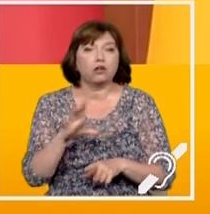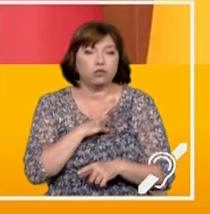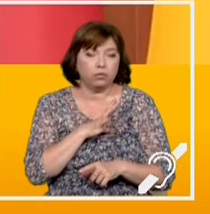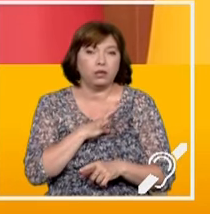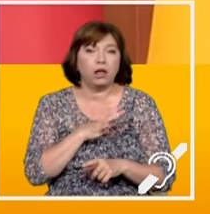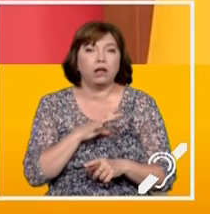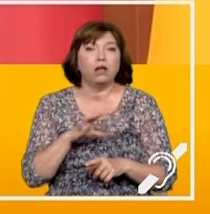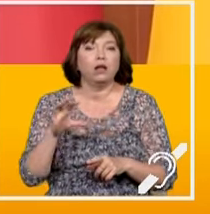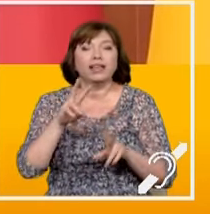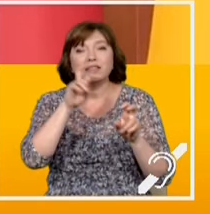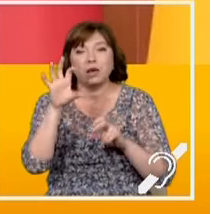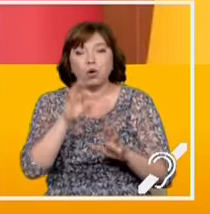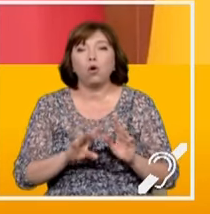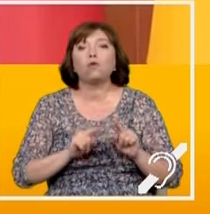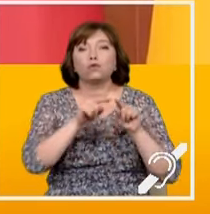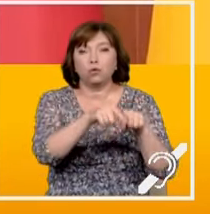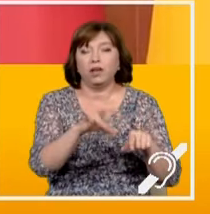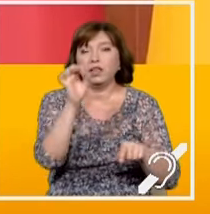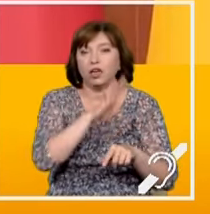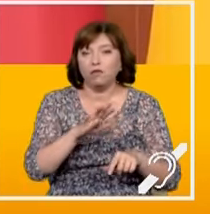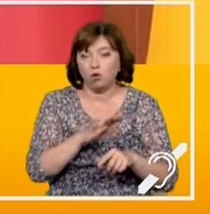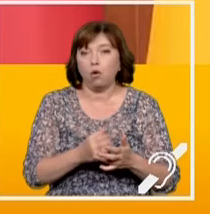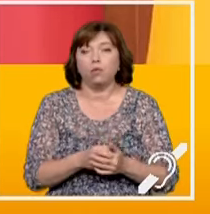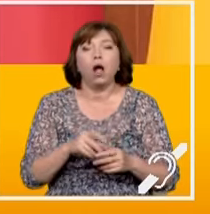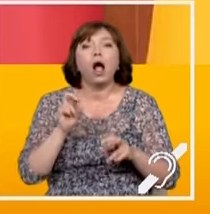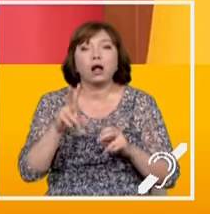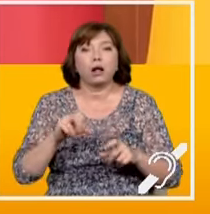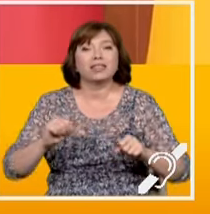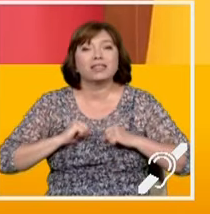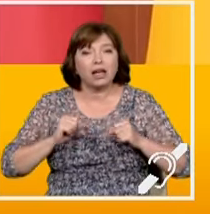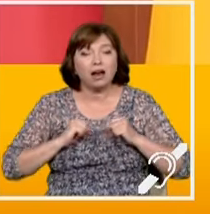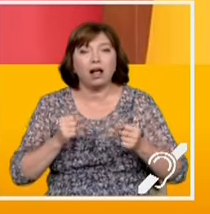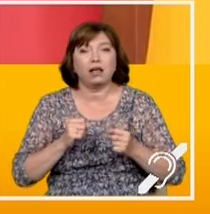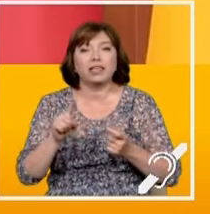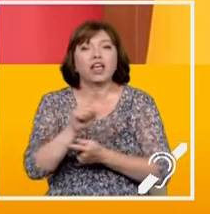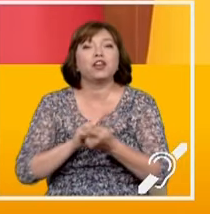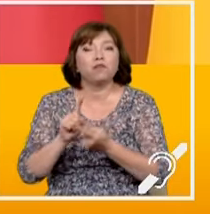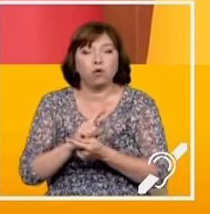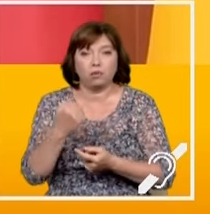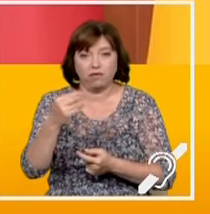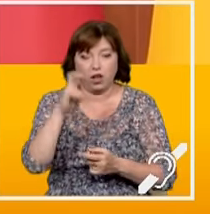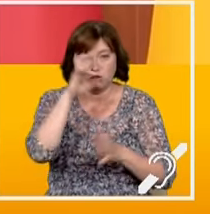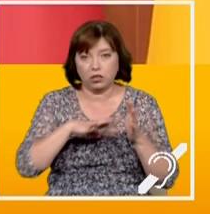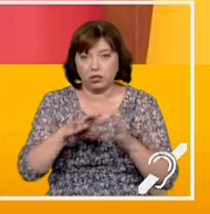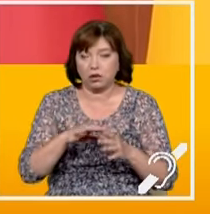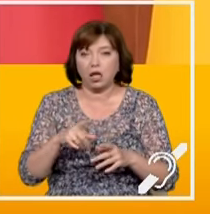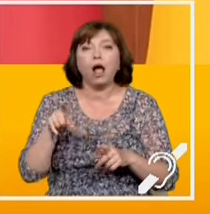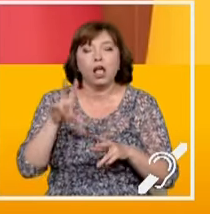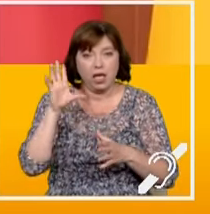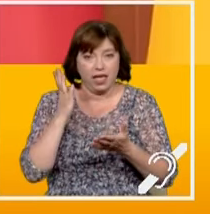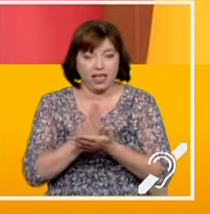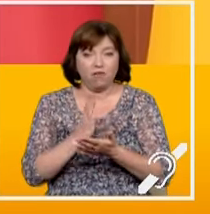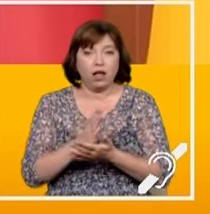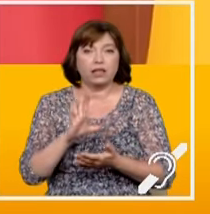și de aderarea la Uniunea Europeană. Ca urmare a eforturilor de reformă, țara dumneavoastră este o țară candidată